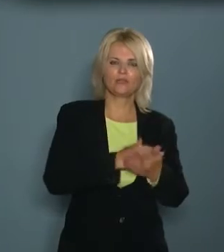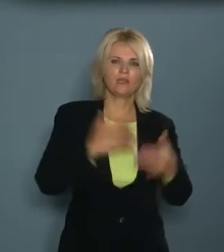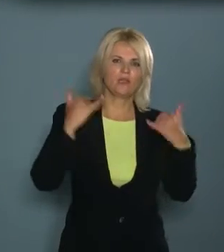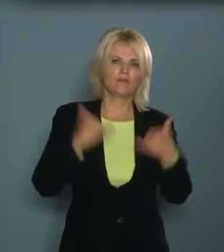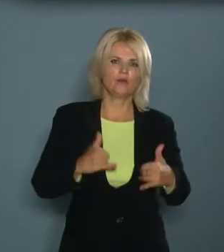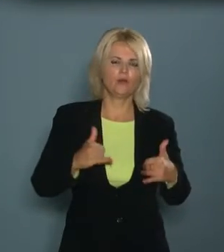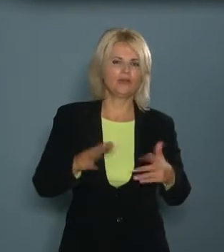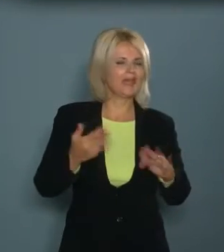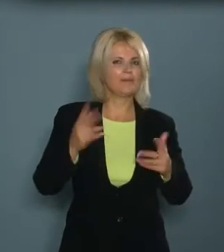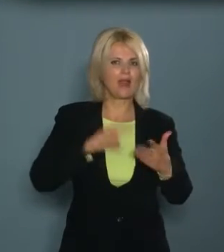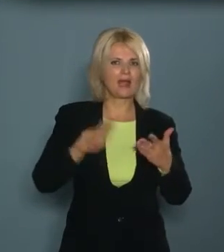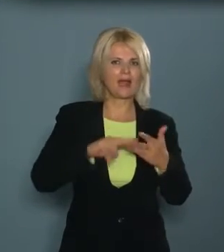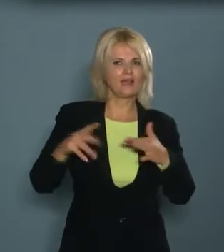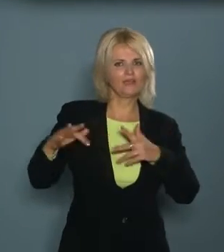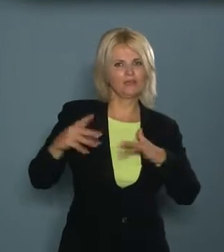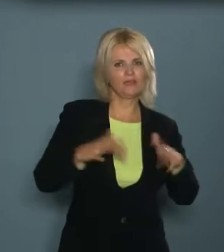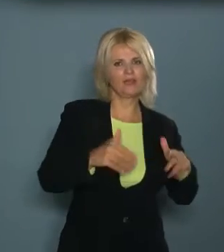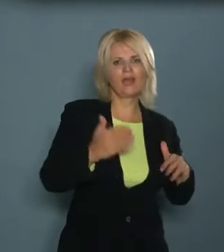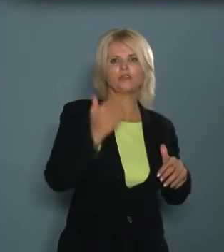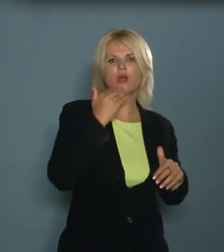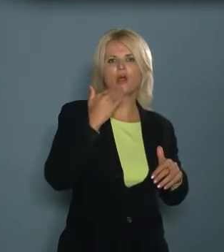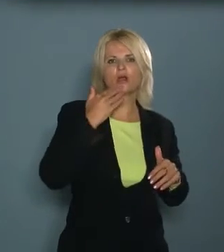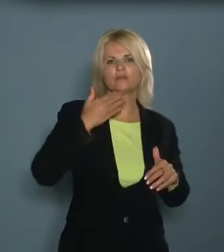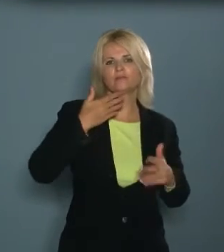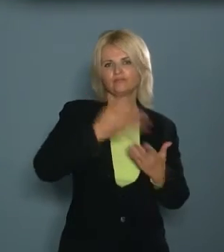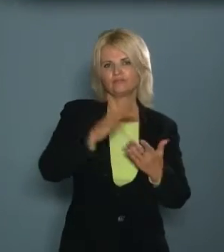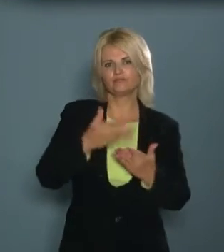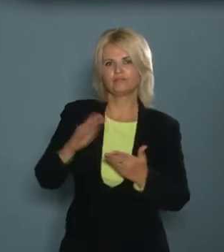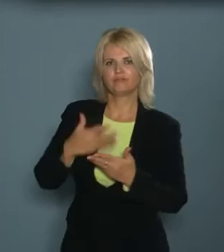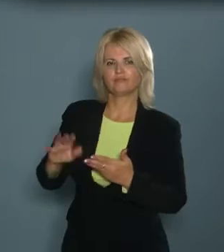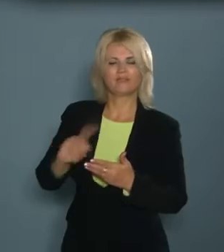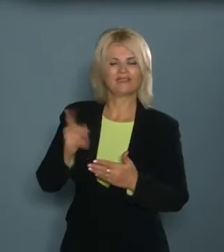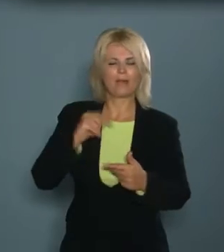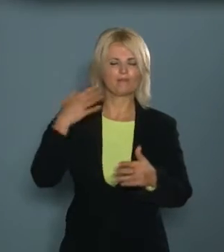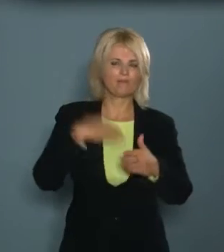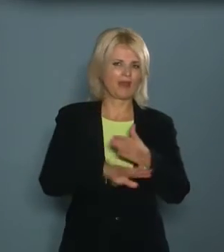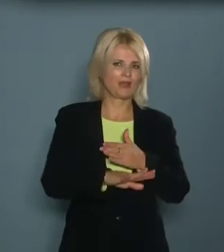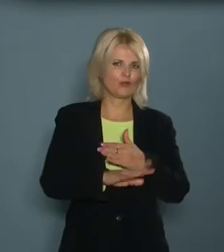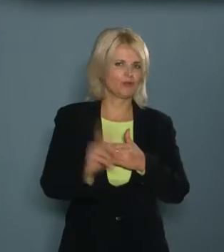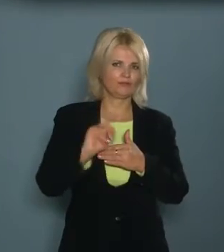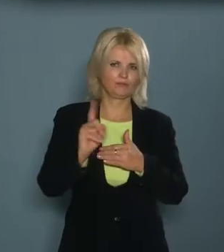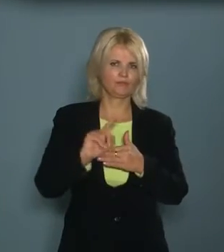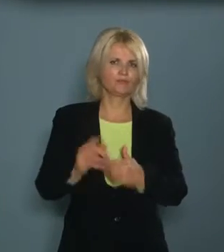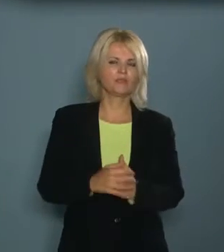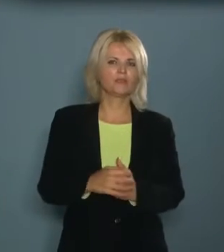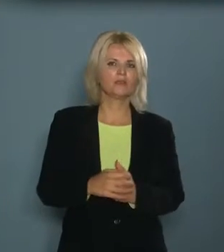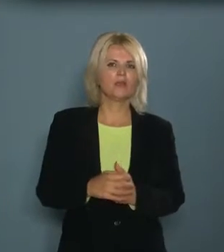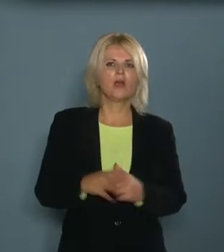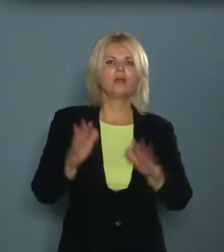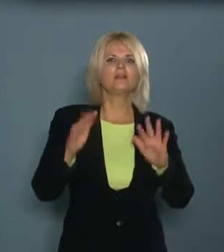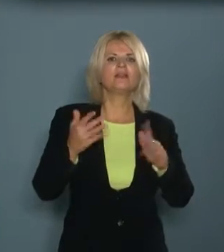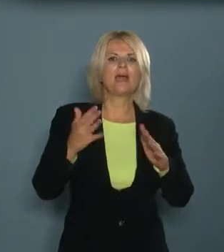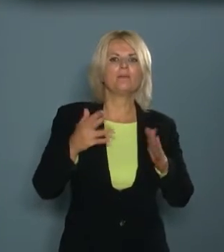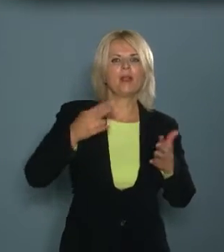vált illegális migránsoktól, nem a menekültektől, ne tévesszék össze a menekültet az illegális migránssal, hogy